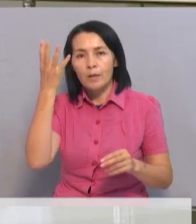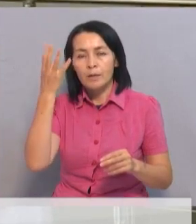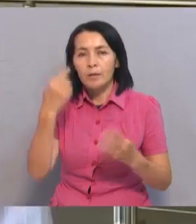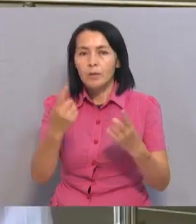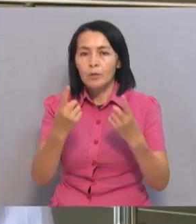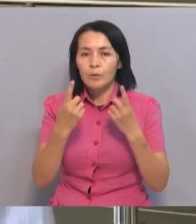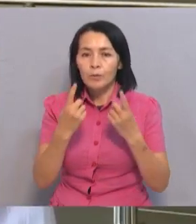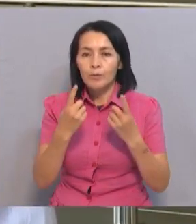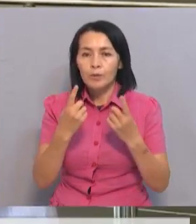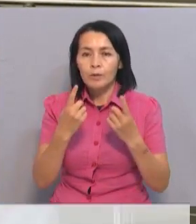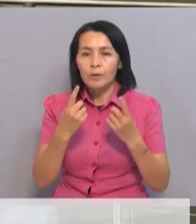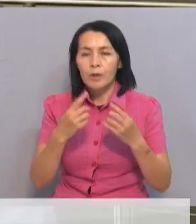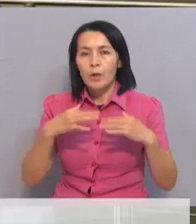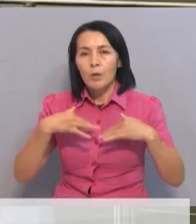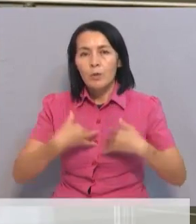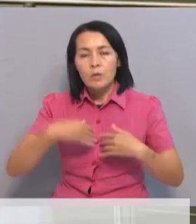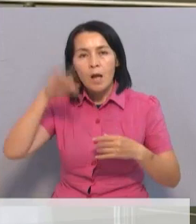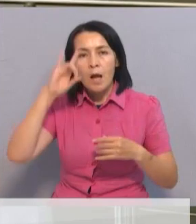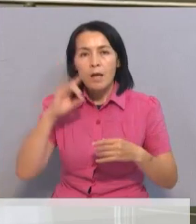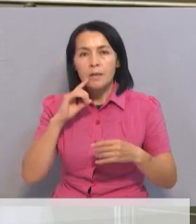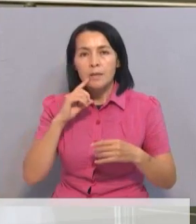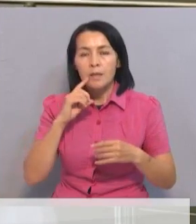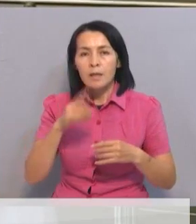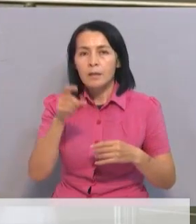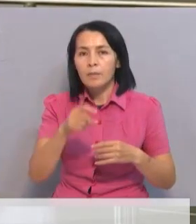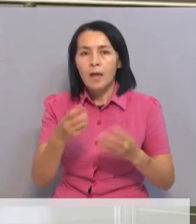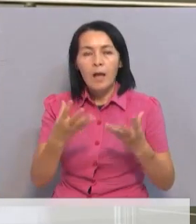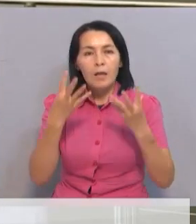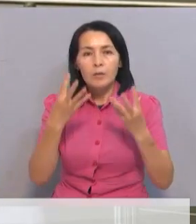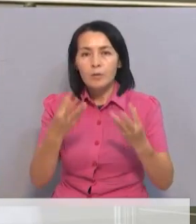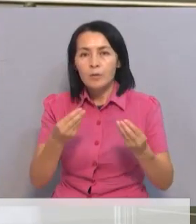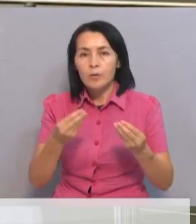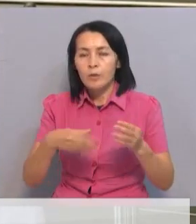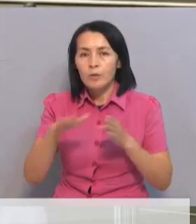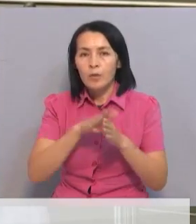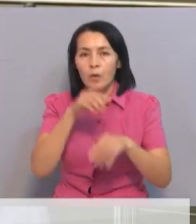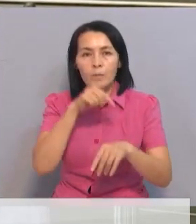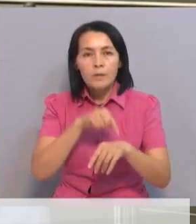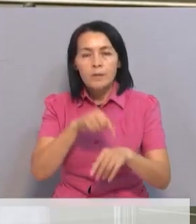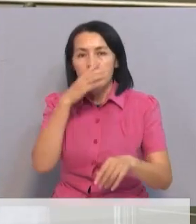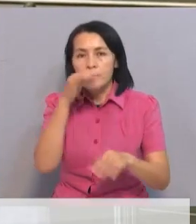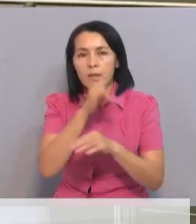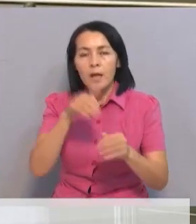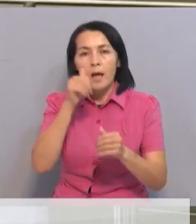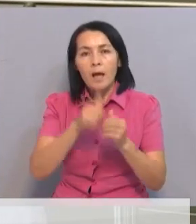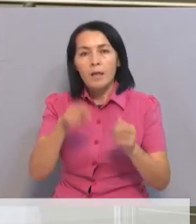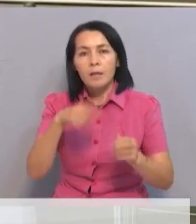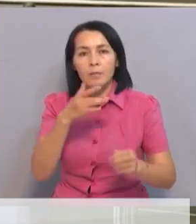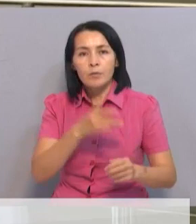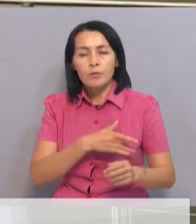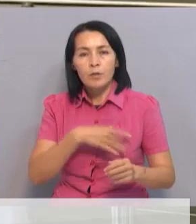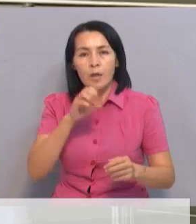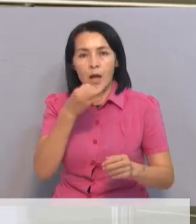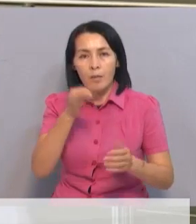Абайдың ұлылығын өкінішке орай қазақ халқы әлі күнге толығымен сезіне алмай келе жатыр. Әркімнің жүрегінде Абай болатын